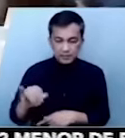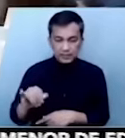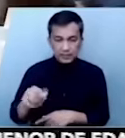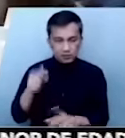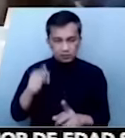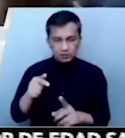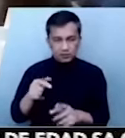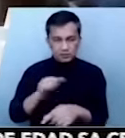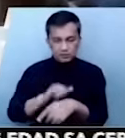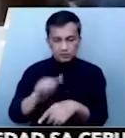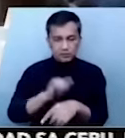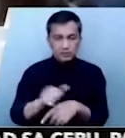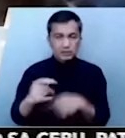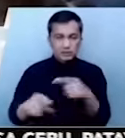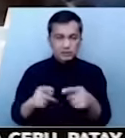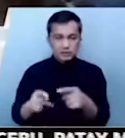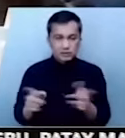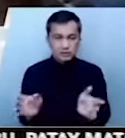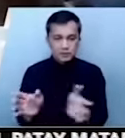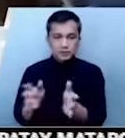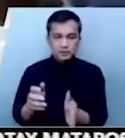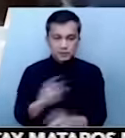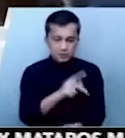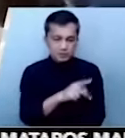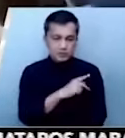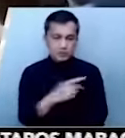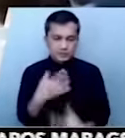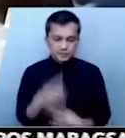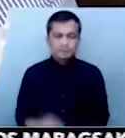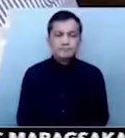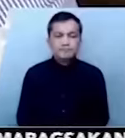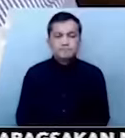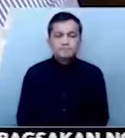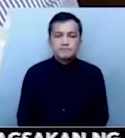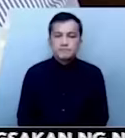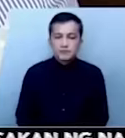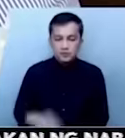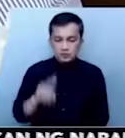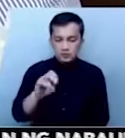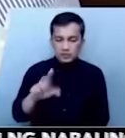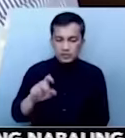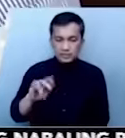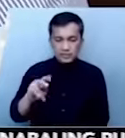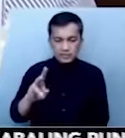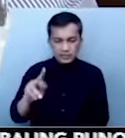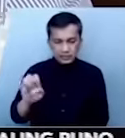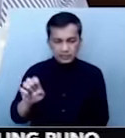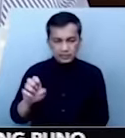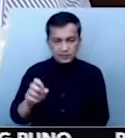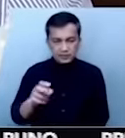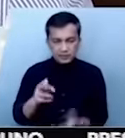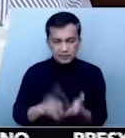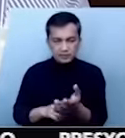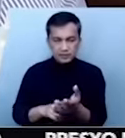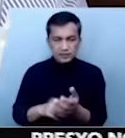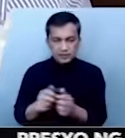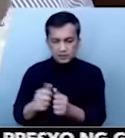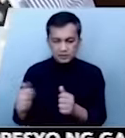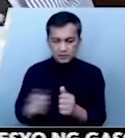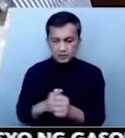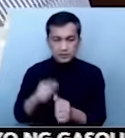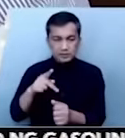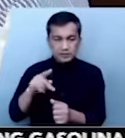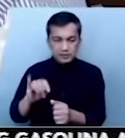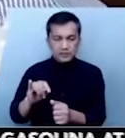bayan para isulong ang mga pansariling interes. Ayon kay Noel Oñate ng pirma na nasa likod ng People's Initiative, aabot na sa mahigit